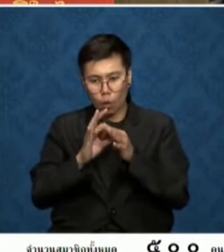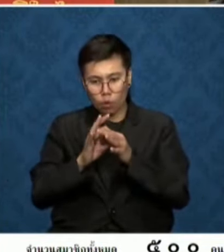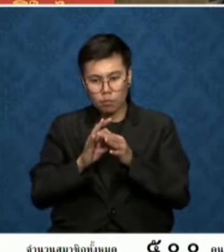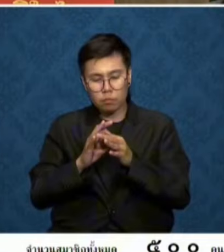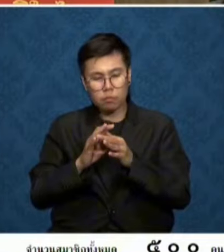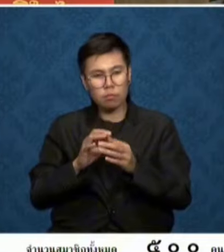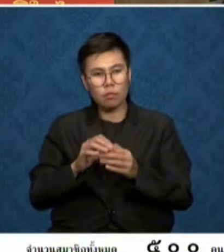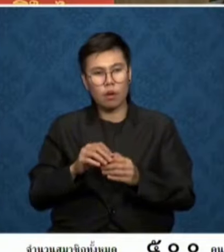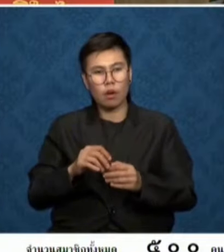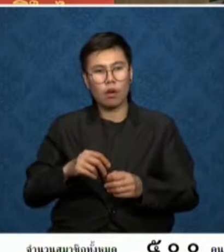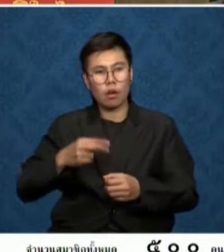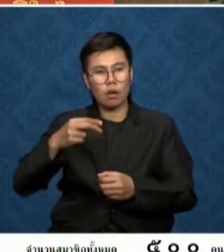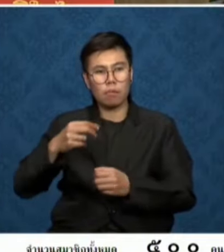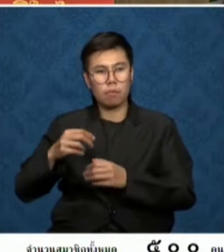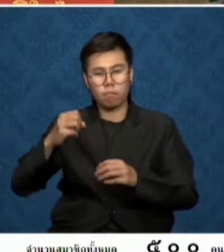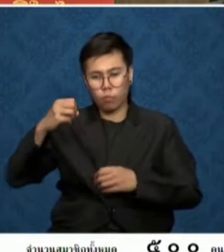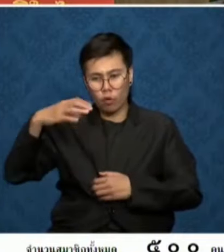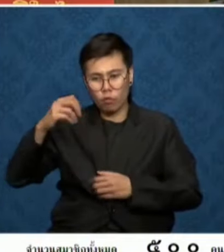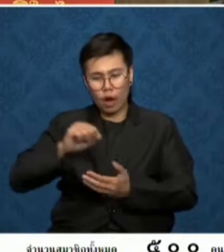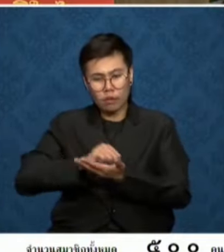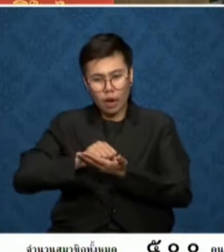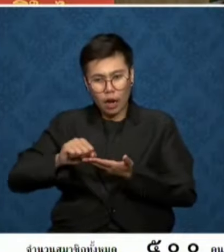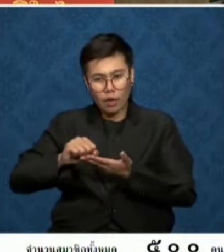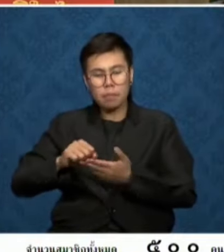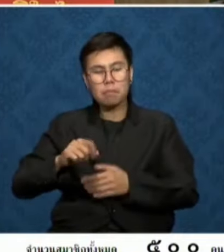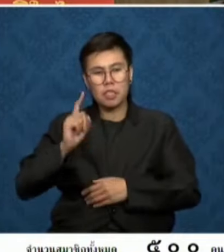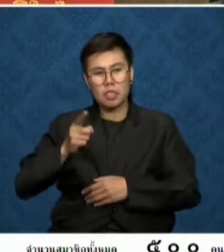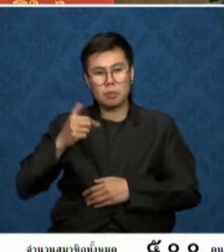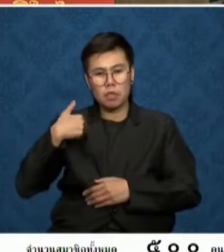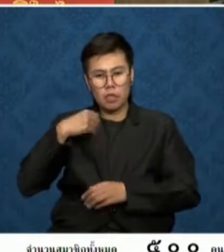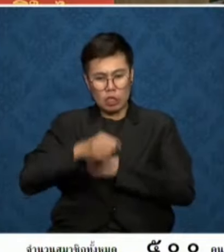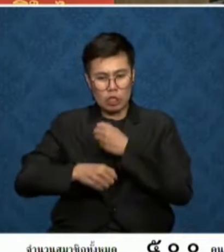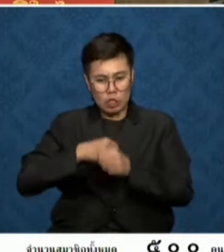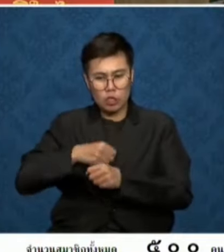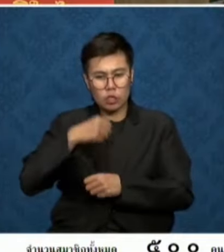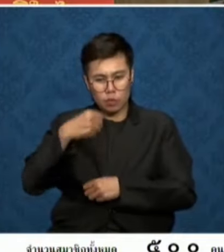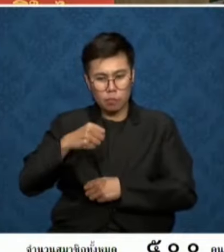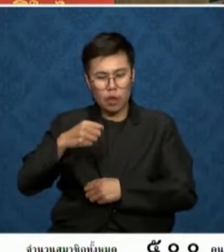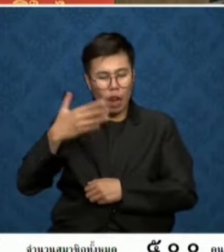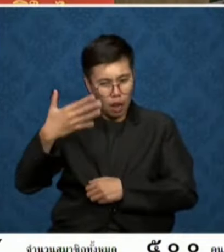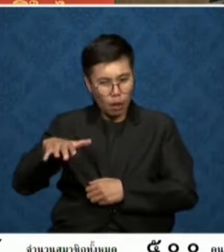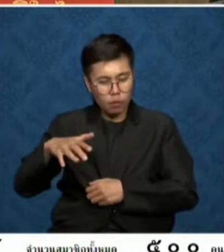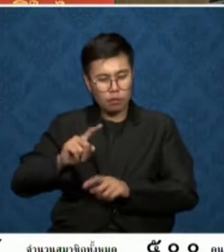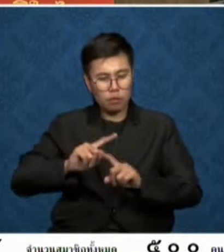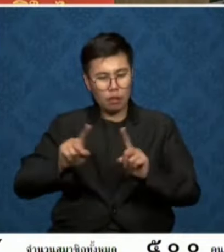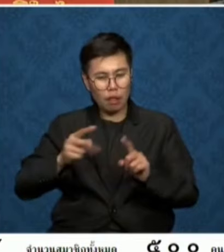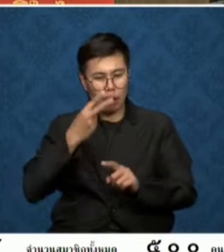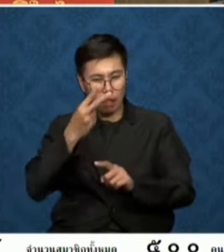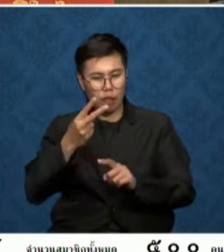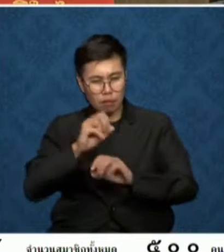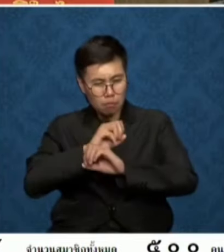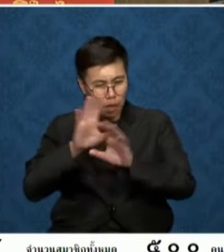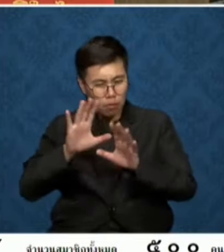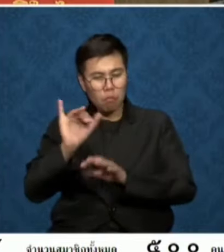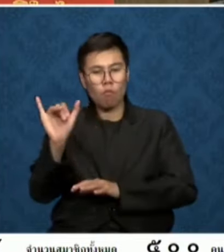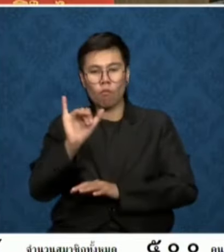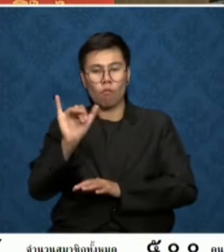ซึ่งจริงๆอ่ะมันวนเวียนอยู่ในประเทศเรามาเป็น10ปีแล้วแต่ก็ยังไม่เห็นเป็นรูปธรรมเพียงพ